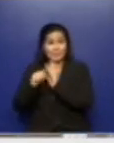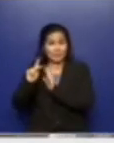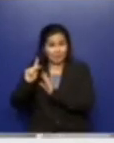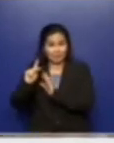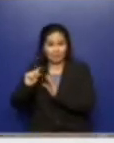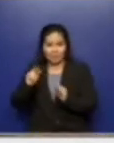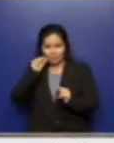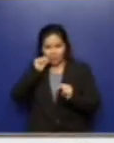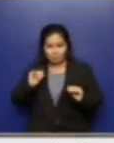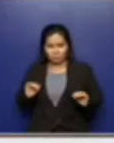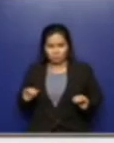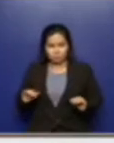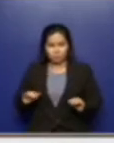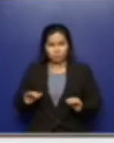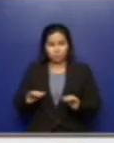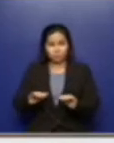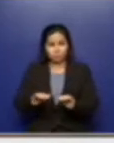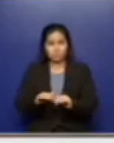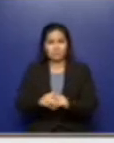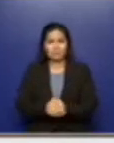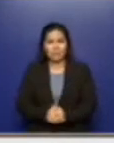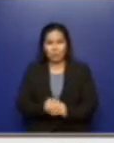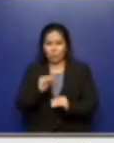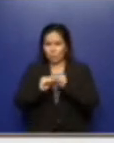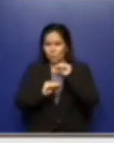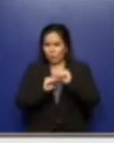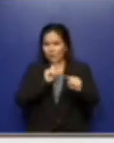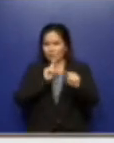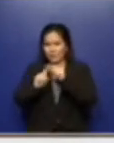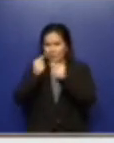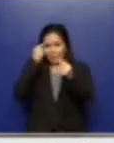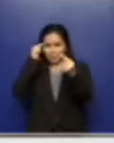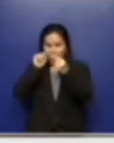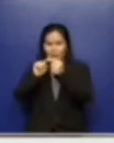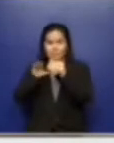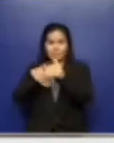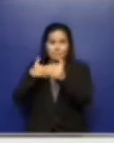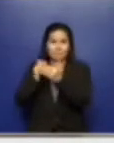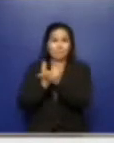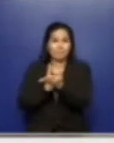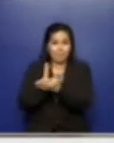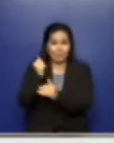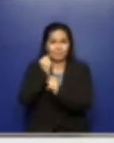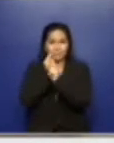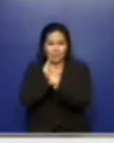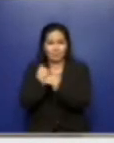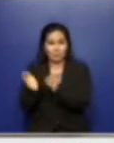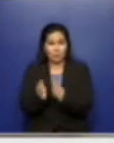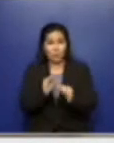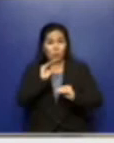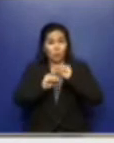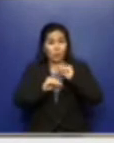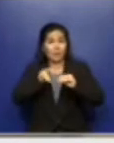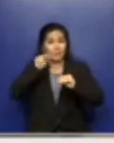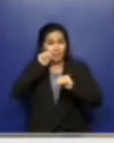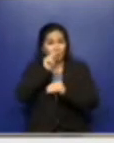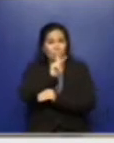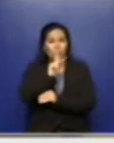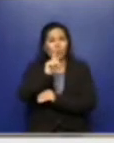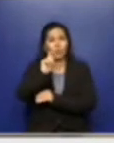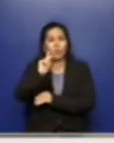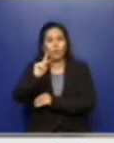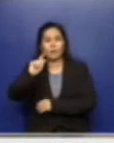ำโขงเรยชีมูลป่าสักก็จะบรรลุตามเป้าหมายอีกโครงการหนึ่งโครงการผันน้ำกกอิงน่านเจ้าพระยาป่าสักแม่กองท่